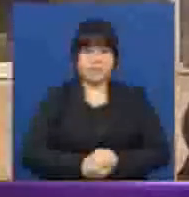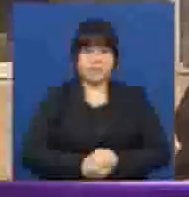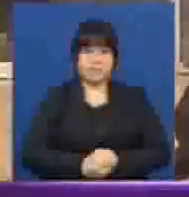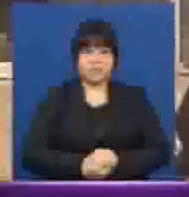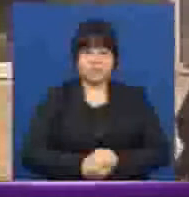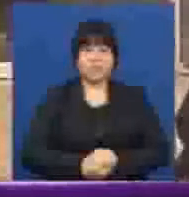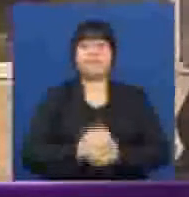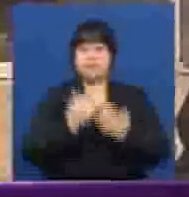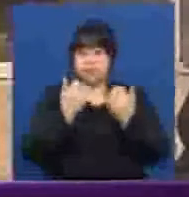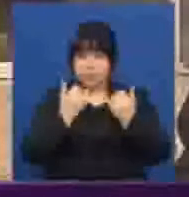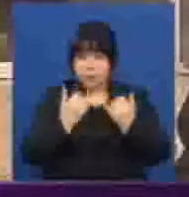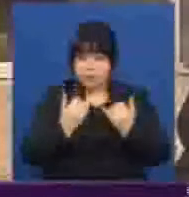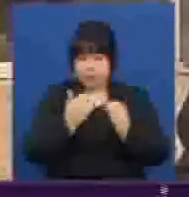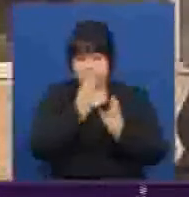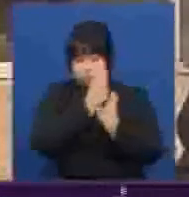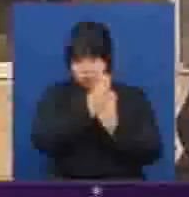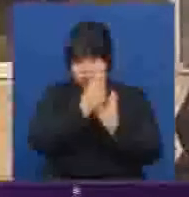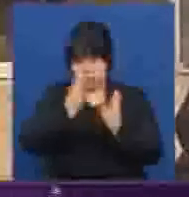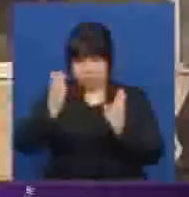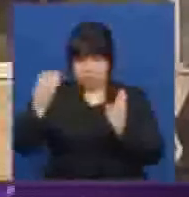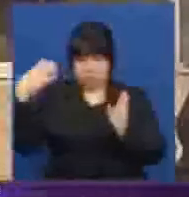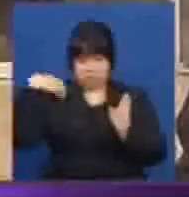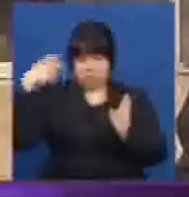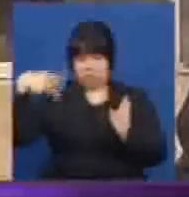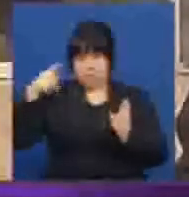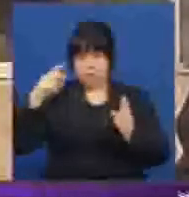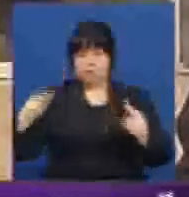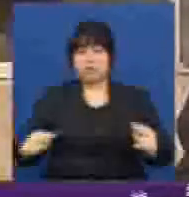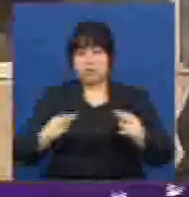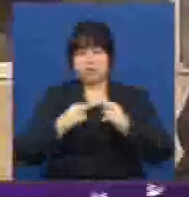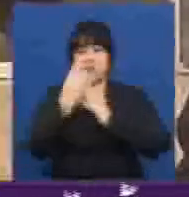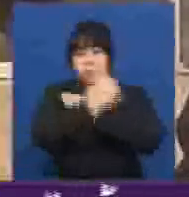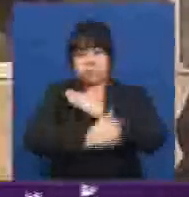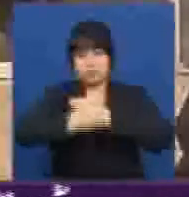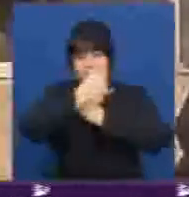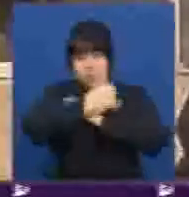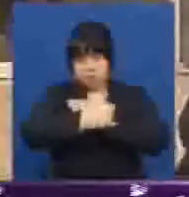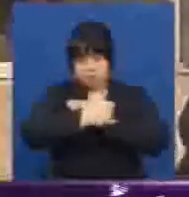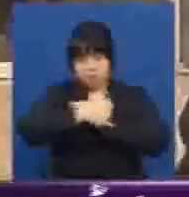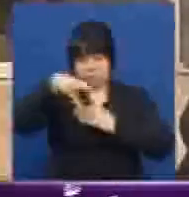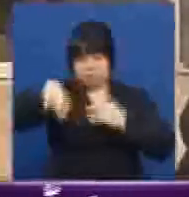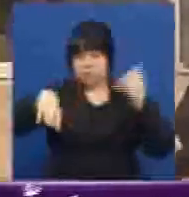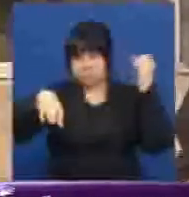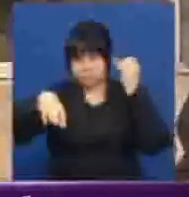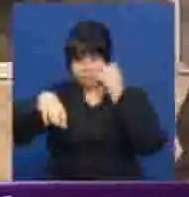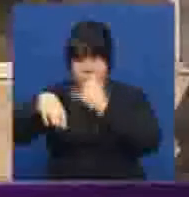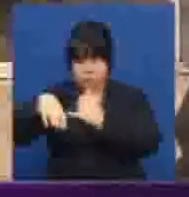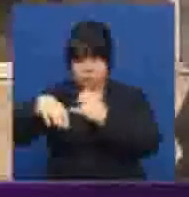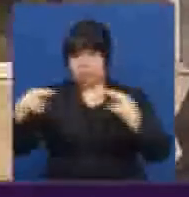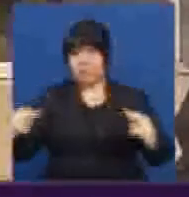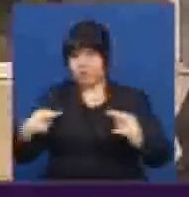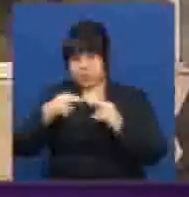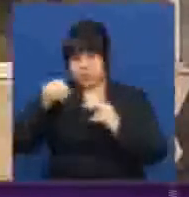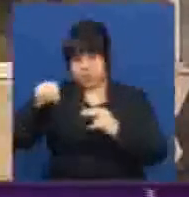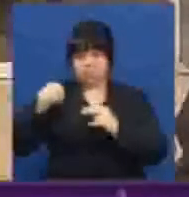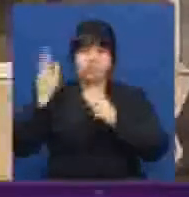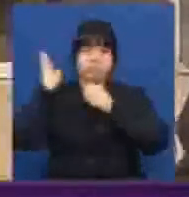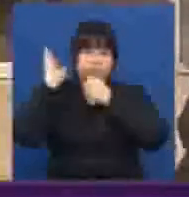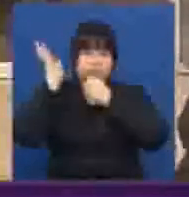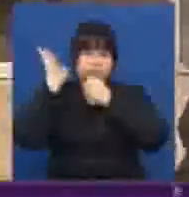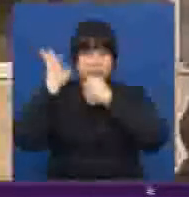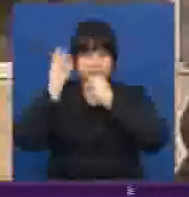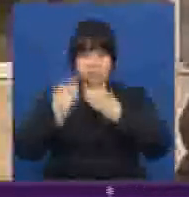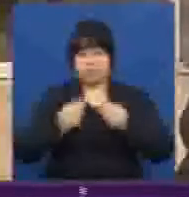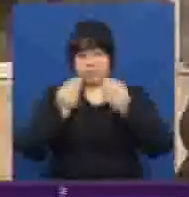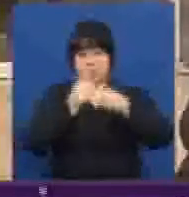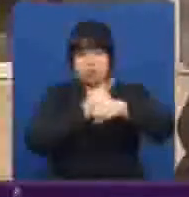ครับอย่างไรก็ตามหลังจากนี้นะครับปลัดกระทรวงการต่างประเทศก็จะเดินทางไปที่กระทรวงการต่างประเทศนะครับเพื่อแถลงข่าวอย่างเป็นทางการในเ